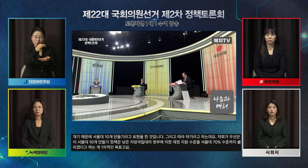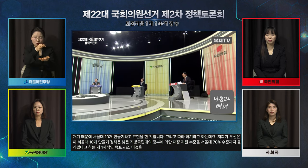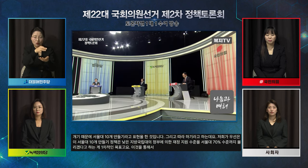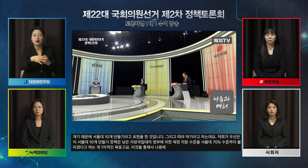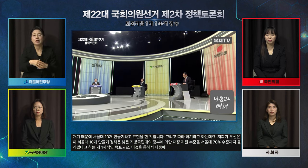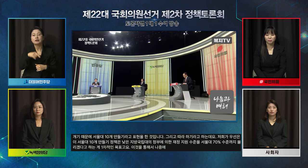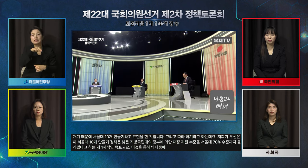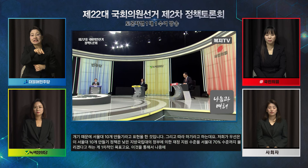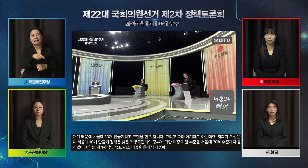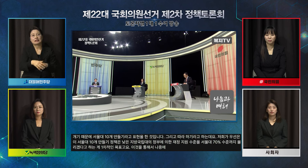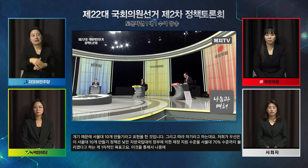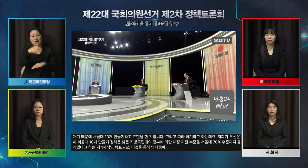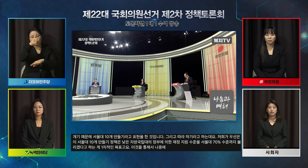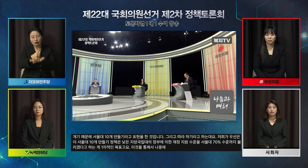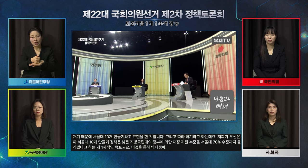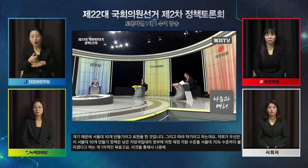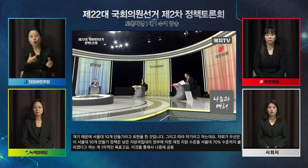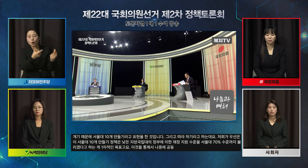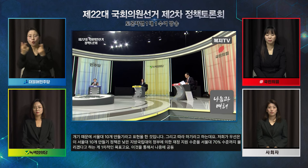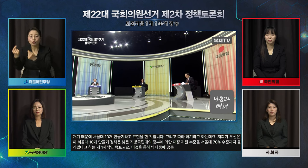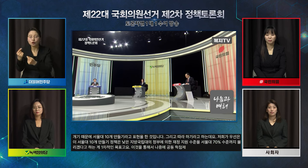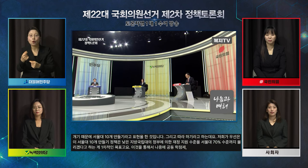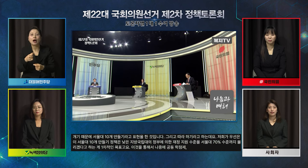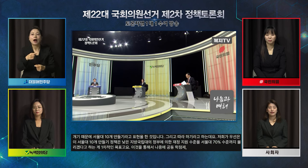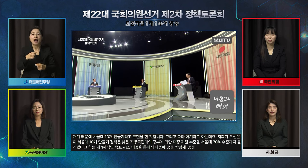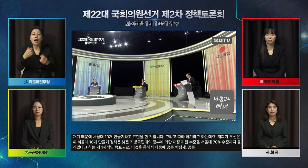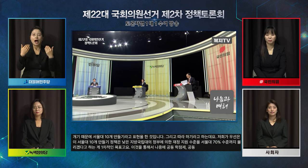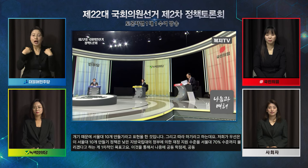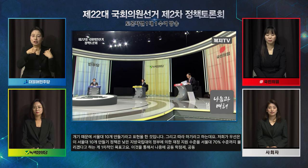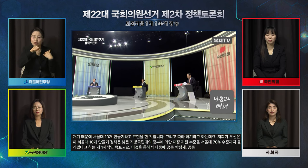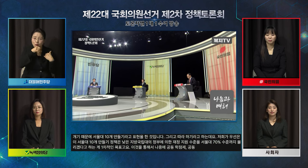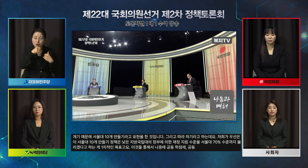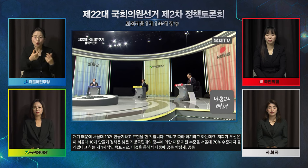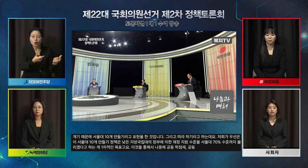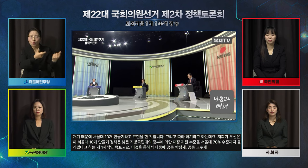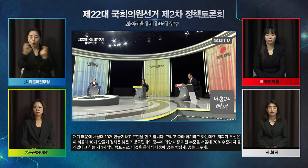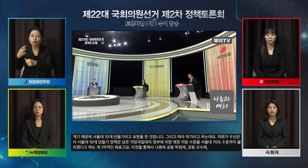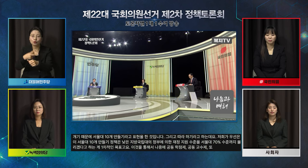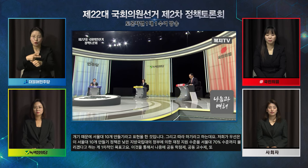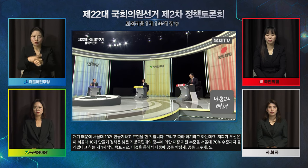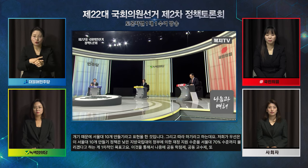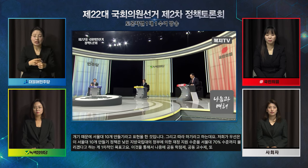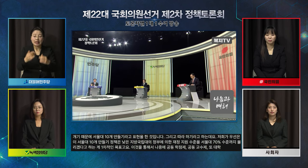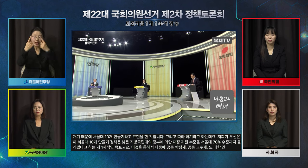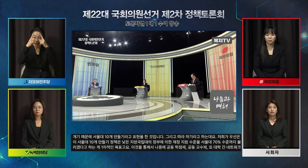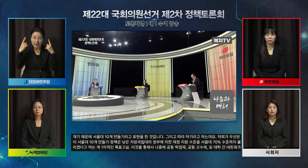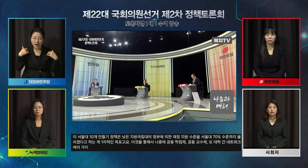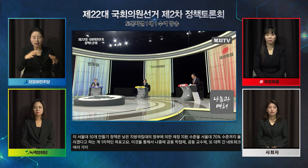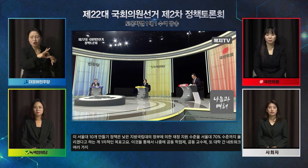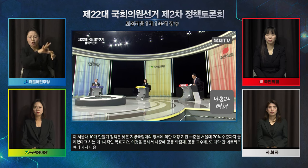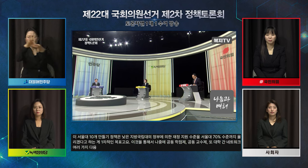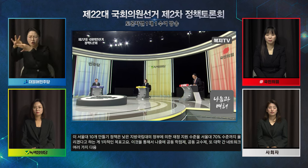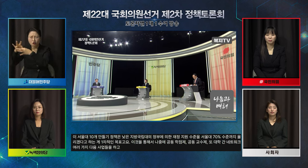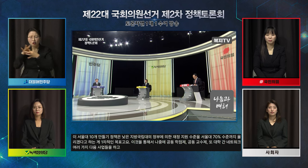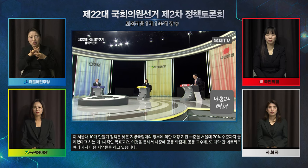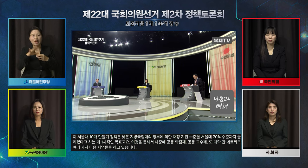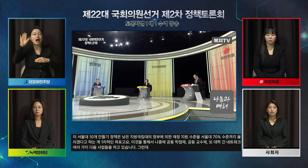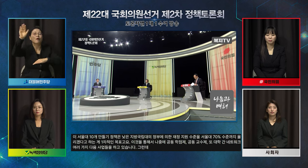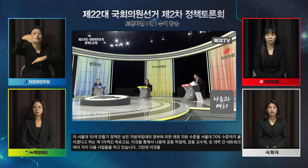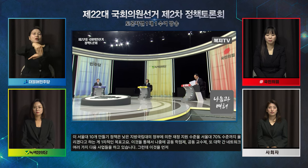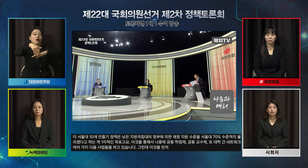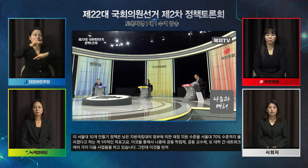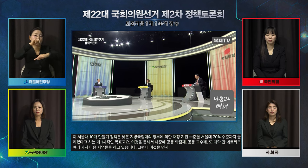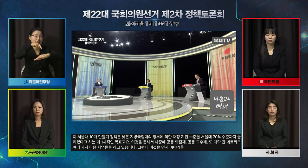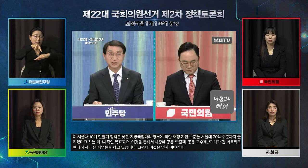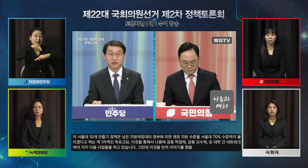공동학점제, 공동교수제, 대학 간 네트워크, 여러 가지 다음 사업도 하고 있습니다. 그런데 이걸 먼저 이익을